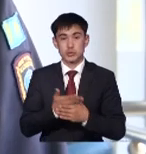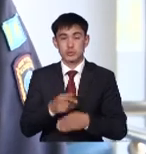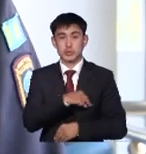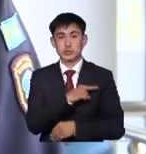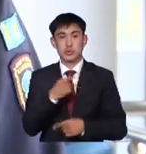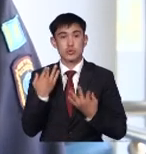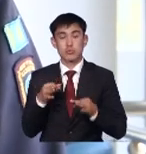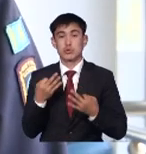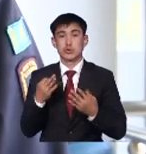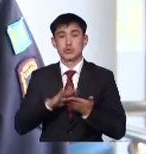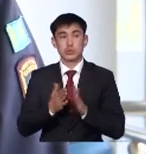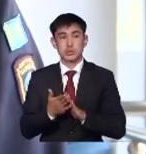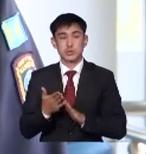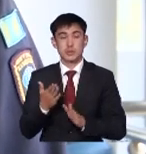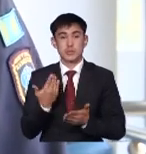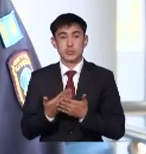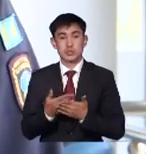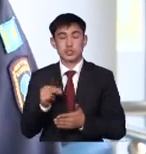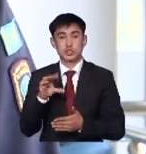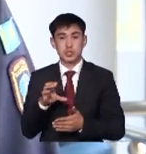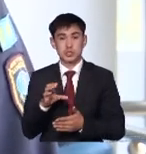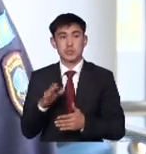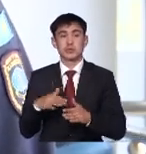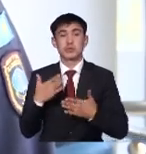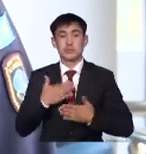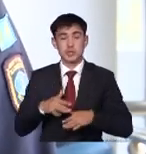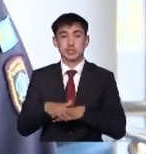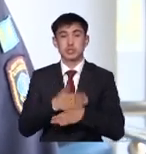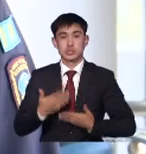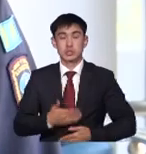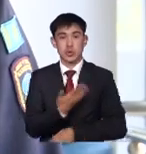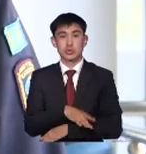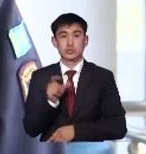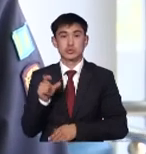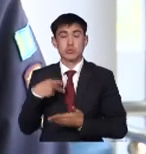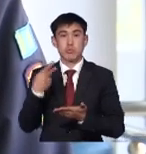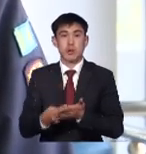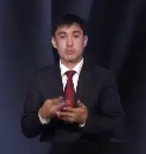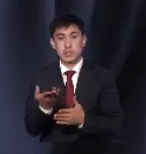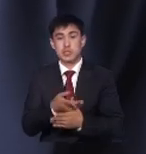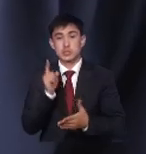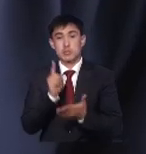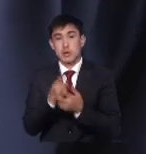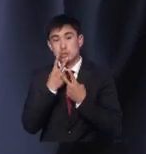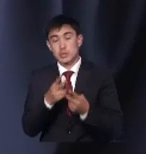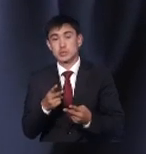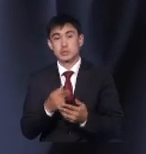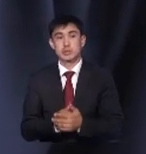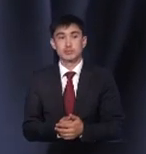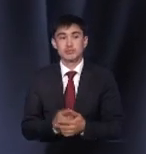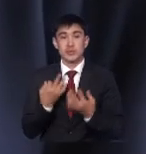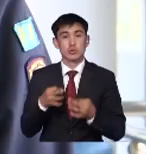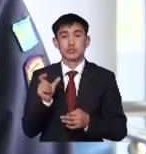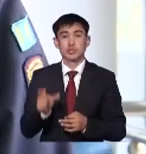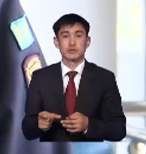в любой ситуации, будь это при ЧС, будь это в мирной жизни, просто на улице шел человек, упал, мы должны подойти, посмотреть.